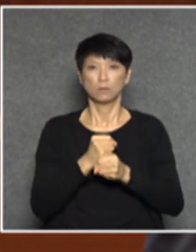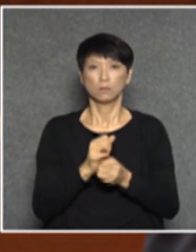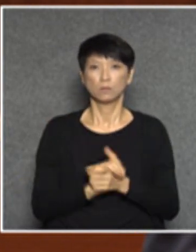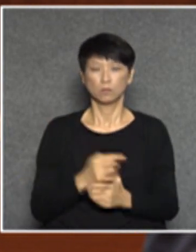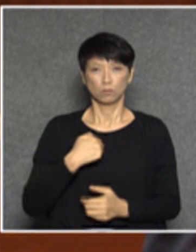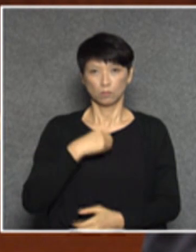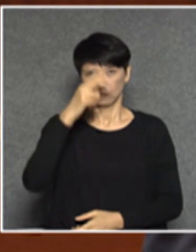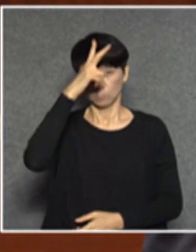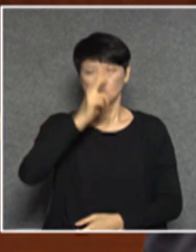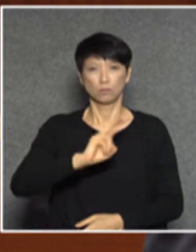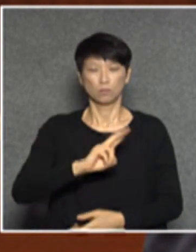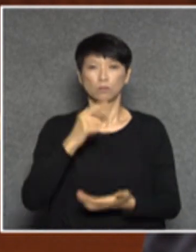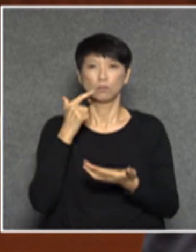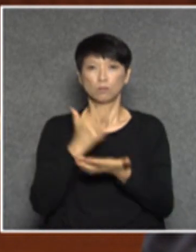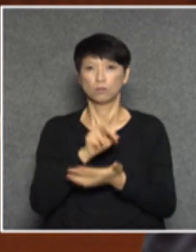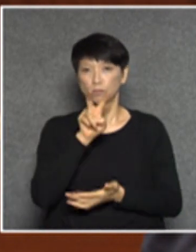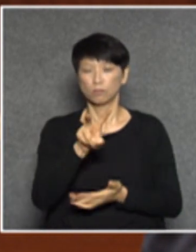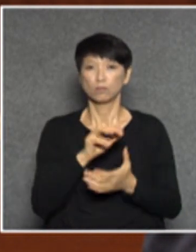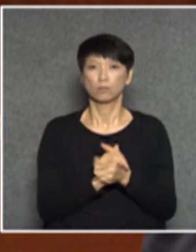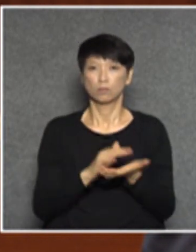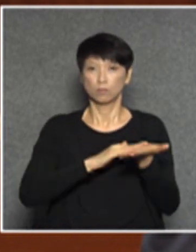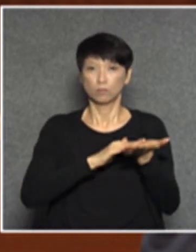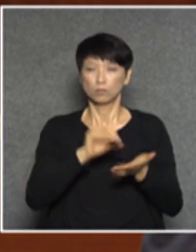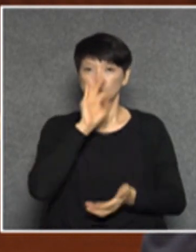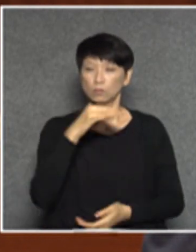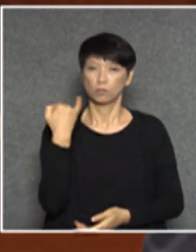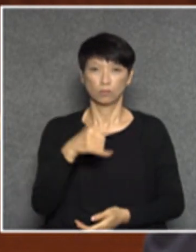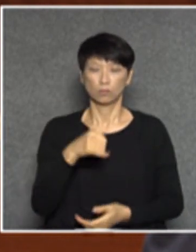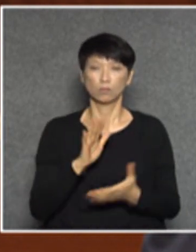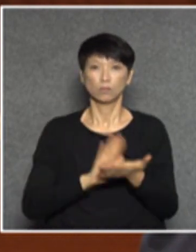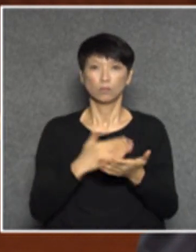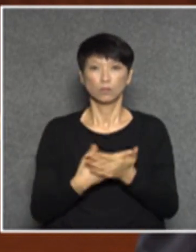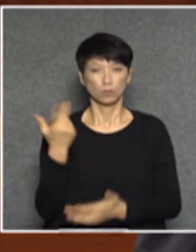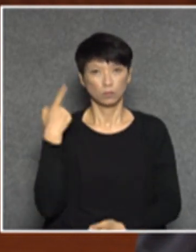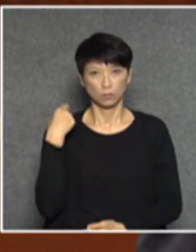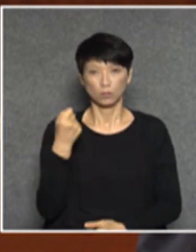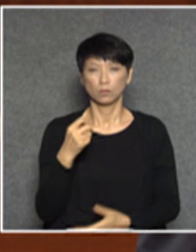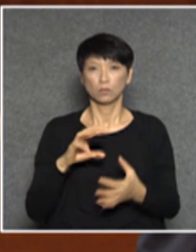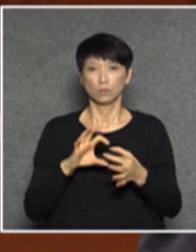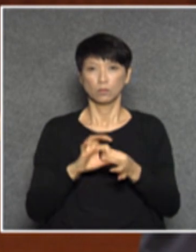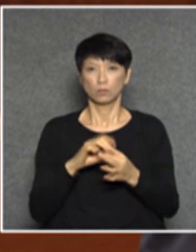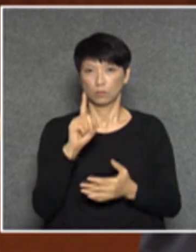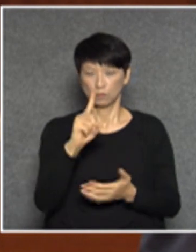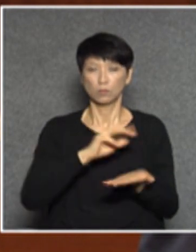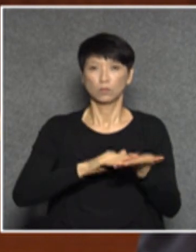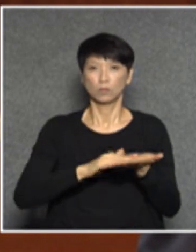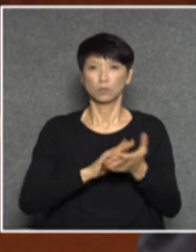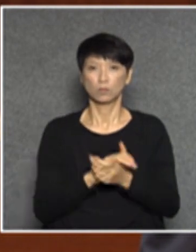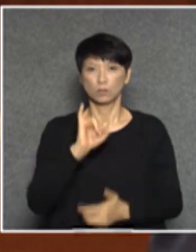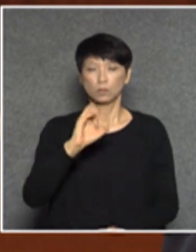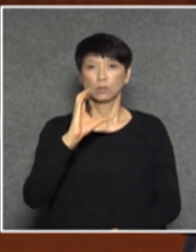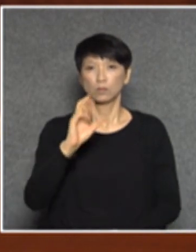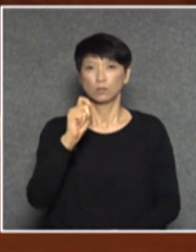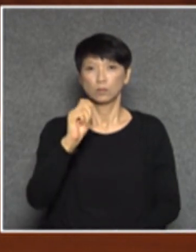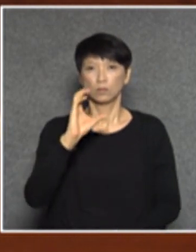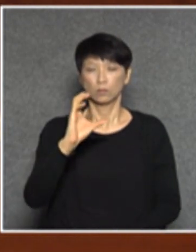件嘅內容咧當然唔能夠講，但係最近咧一單比較大嘅案件咧，廉政專員咧係親自向